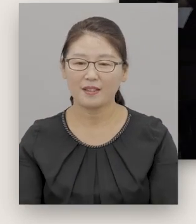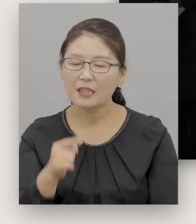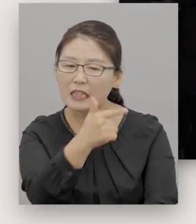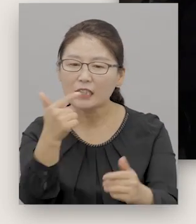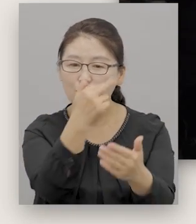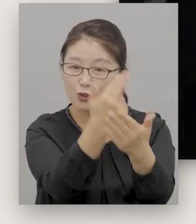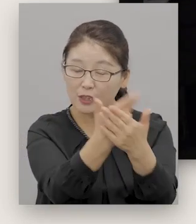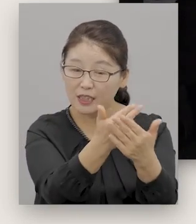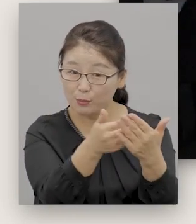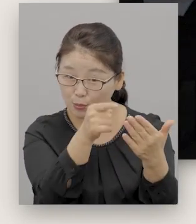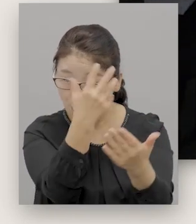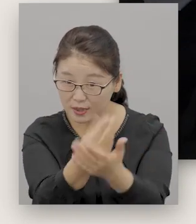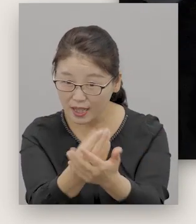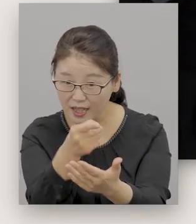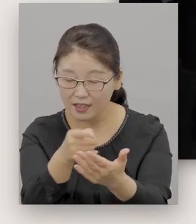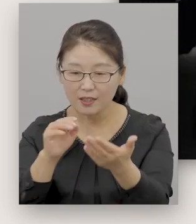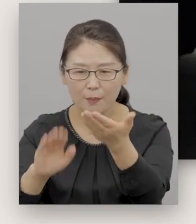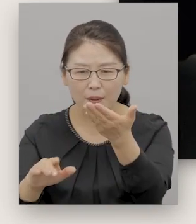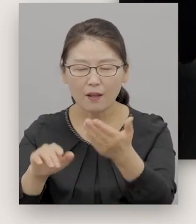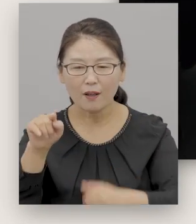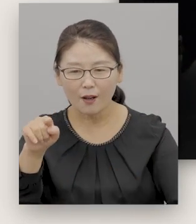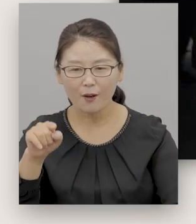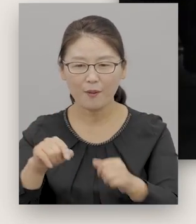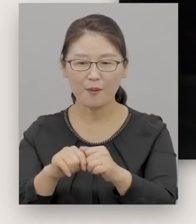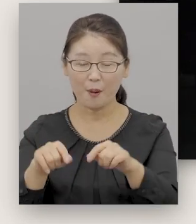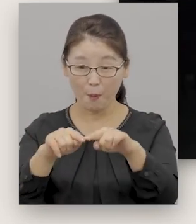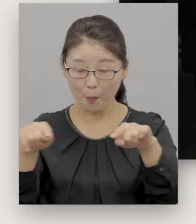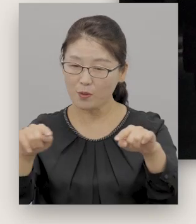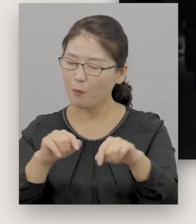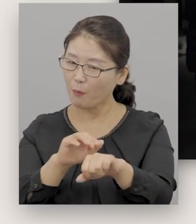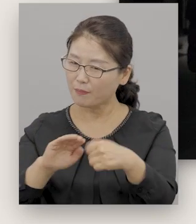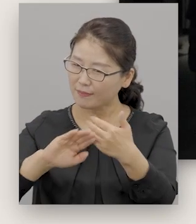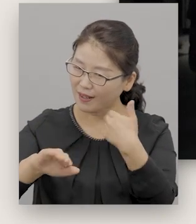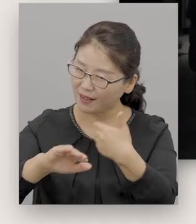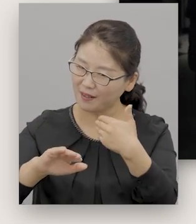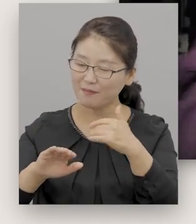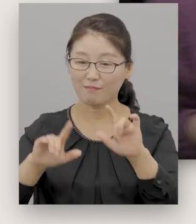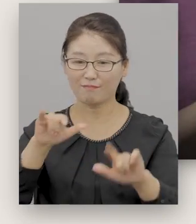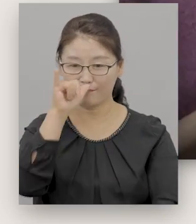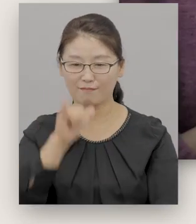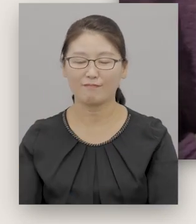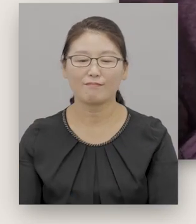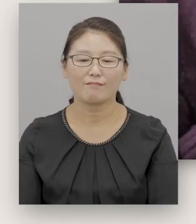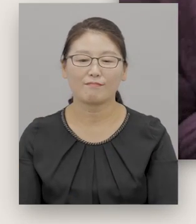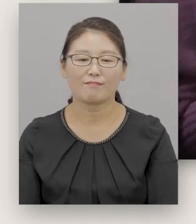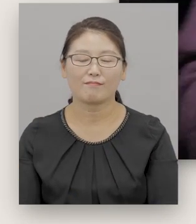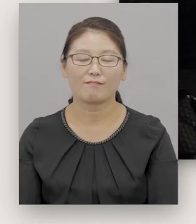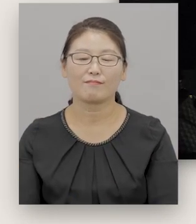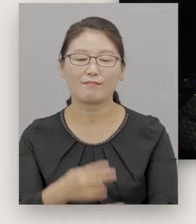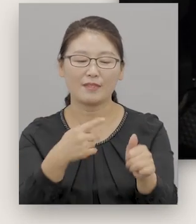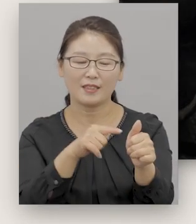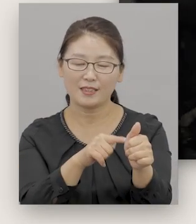만들어졌던 이제 큰 유리 복제품이고, 조금 다른 점은 밑동에 이제 이런 반원으로 고정이 되어 있죠. 각각 버전마다